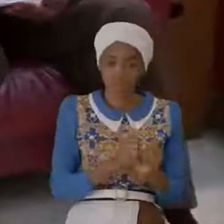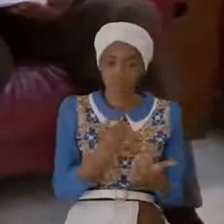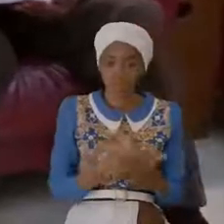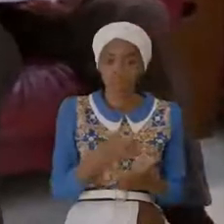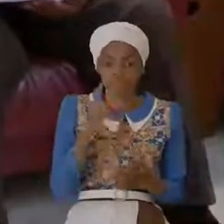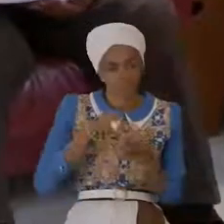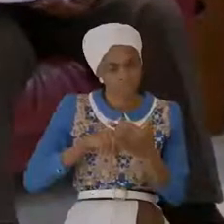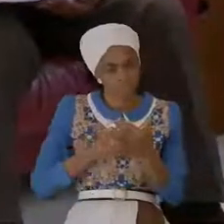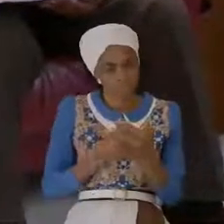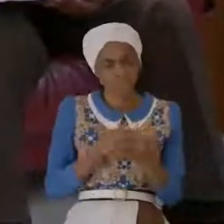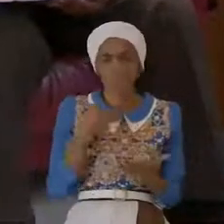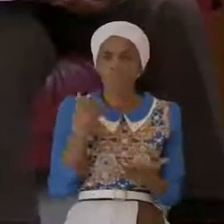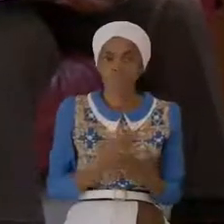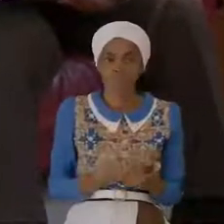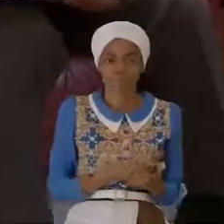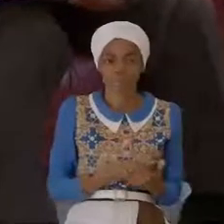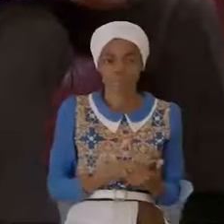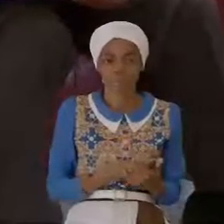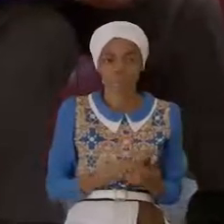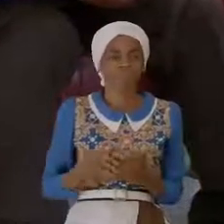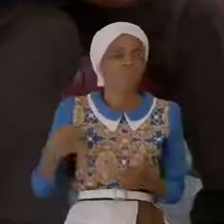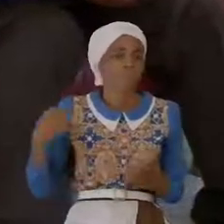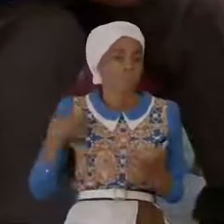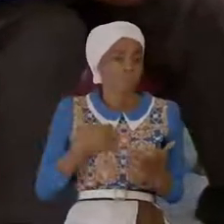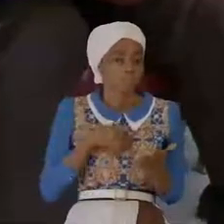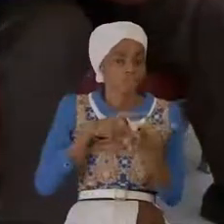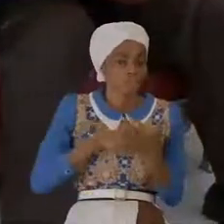bien commencé, on commence au salut.